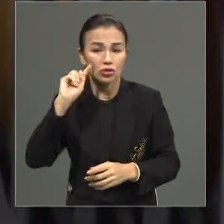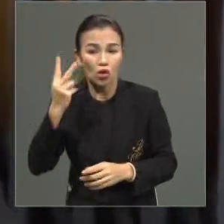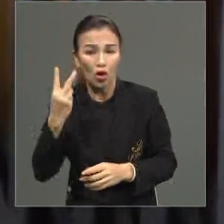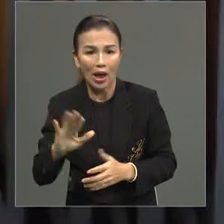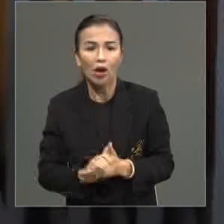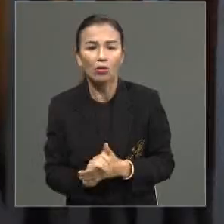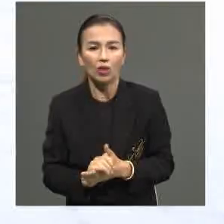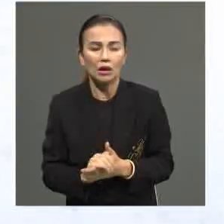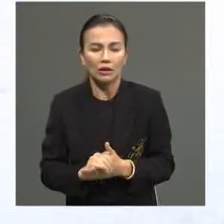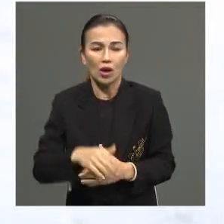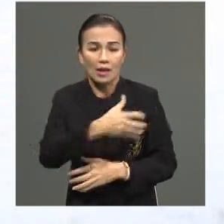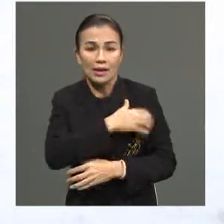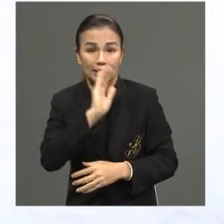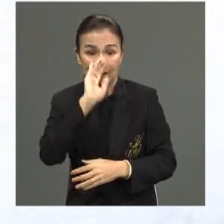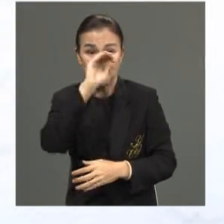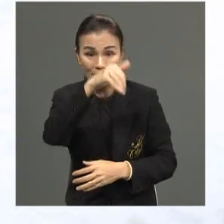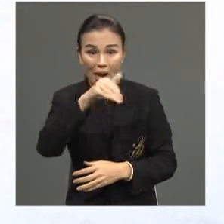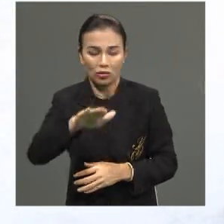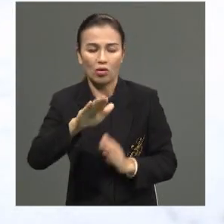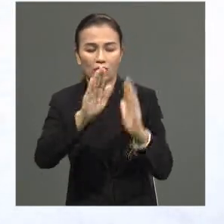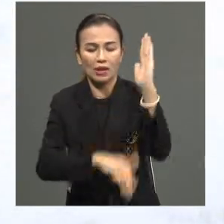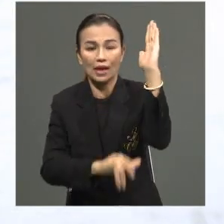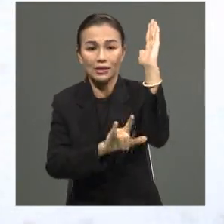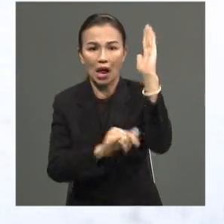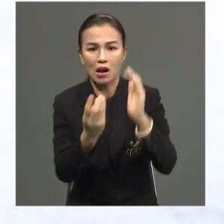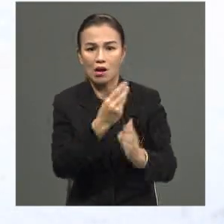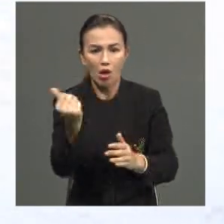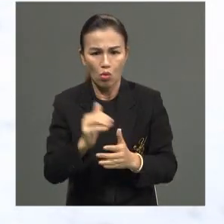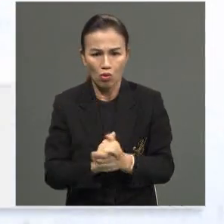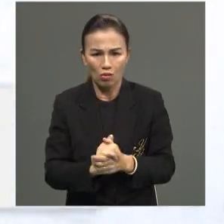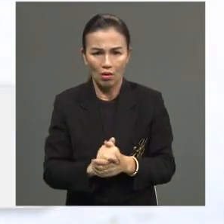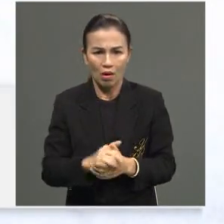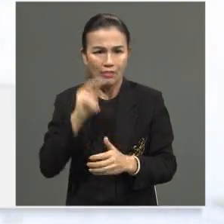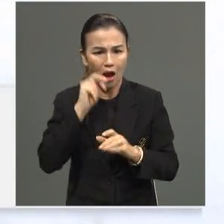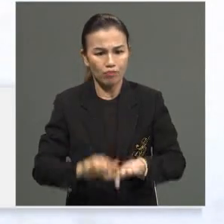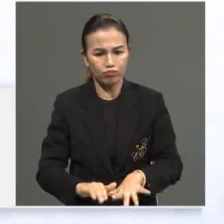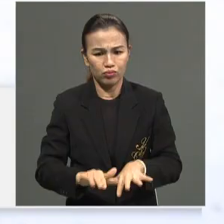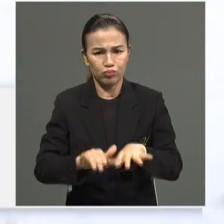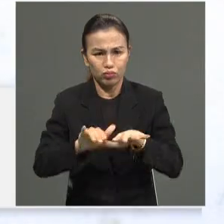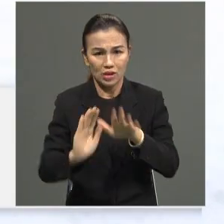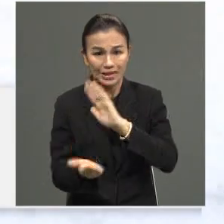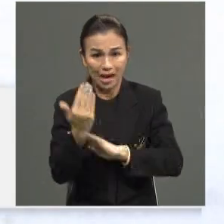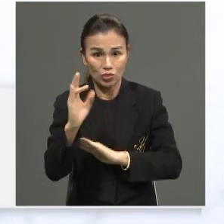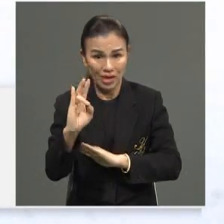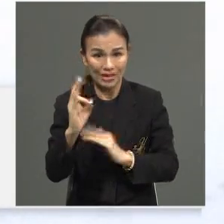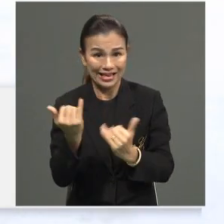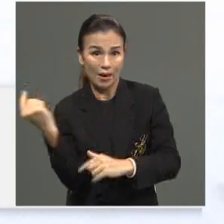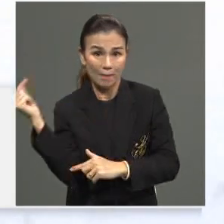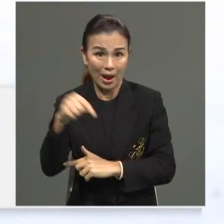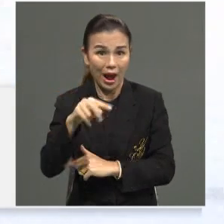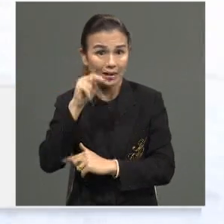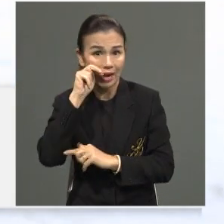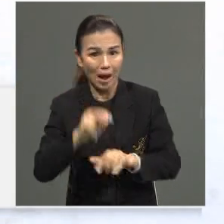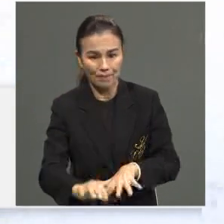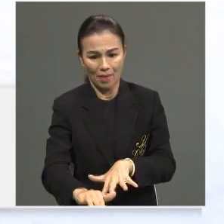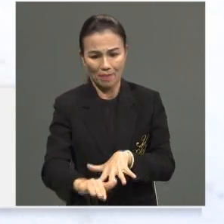ทศบาลนครยาลา เร็วมากครับเร็วมากผมมาแป๊บเดียวเองผมมาประมาณ7 โมงเช้าก็น้ำเต็ม